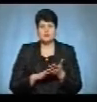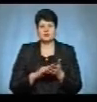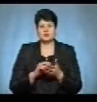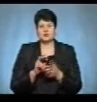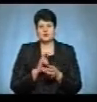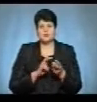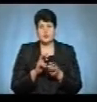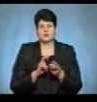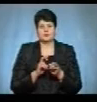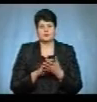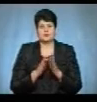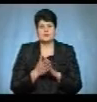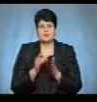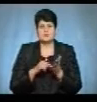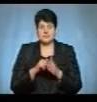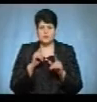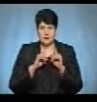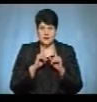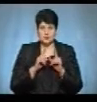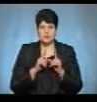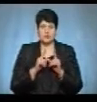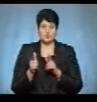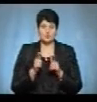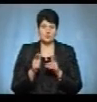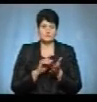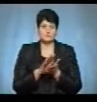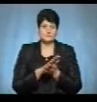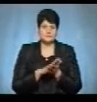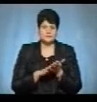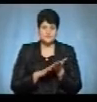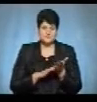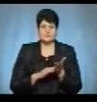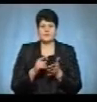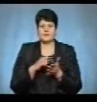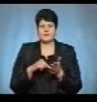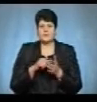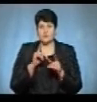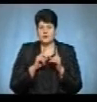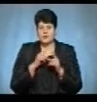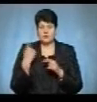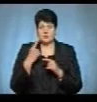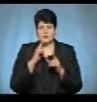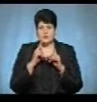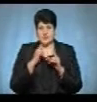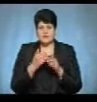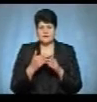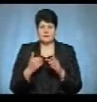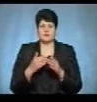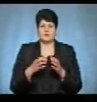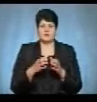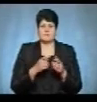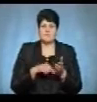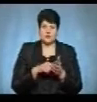компроміс з міською радою. Ми також готуємо петиції, петиції зареєстровані і на сайті обласної ради від громадян, і міської